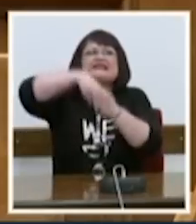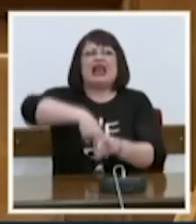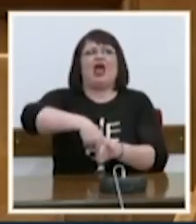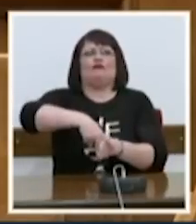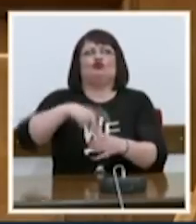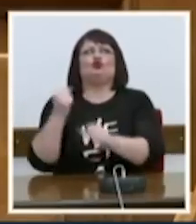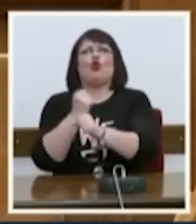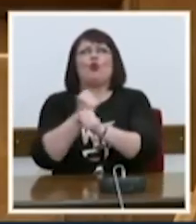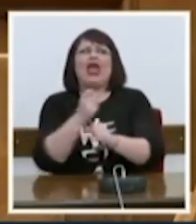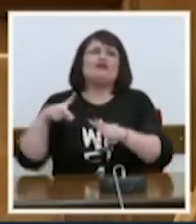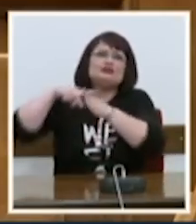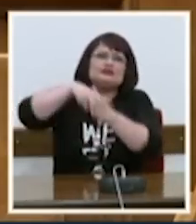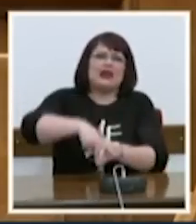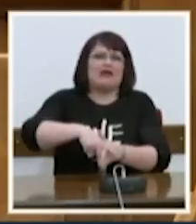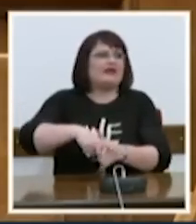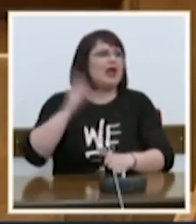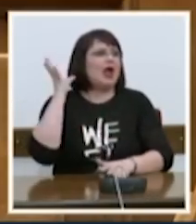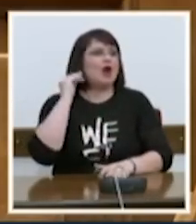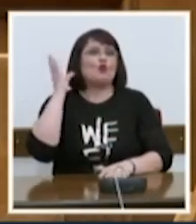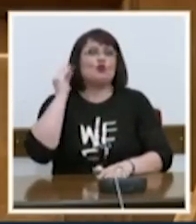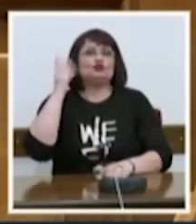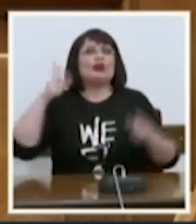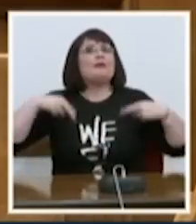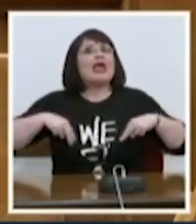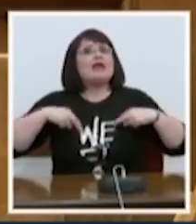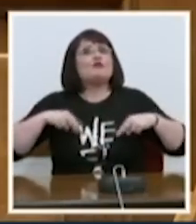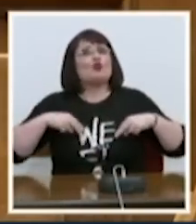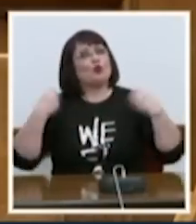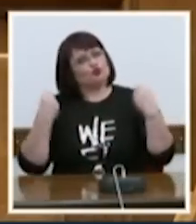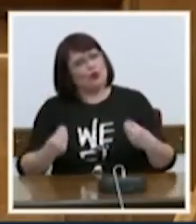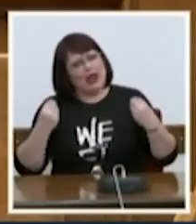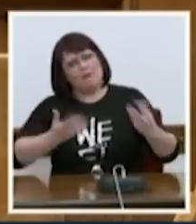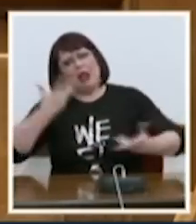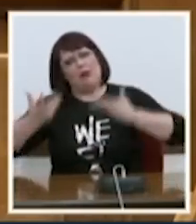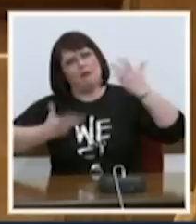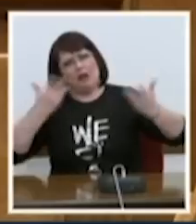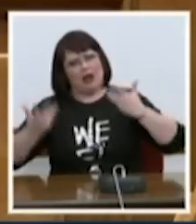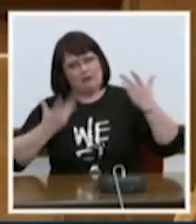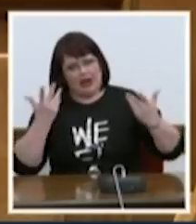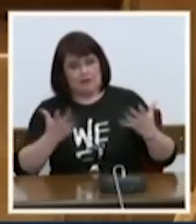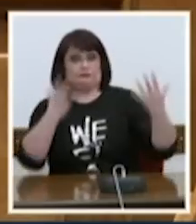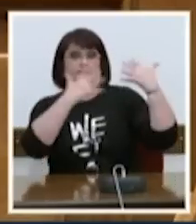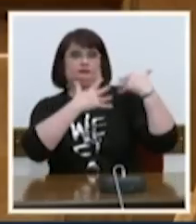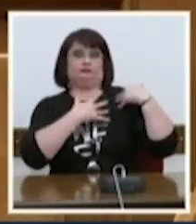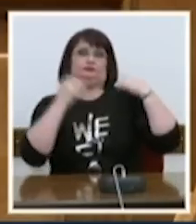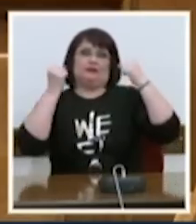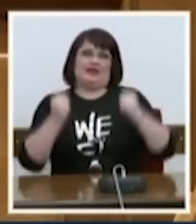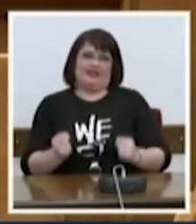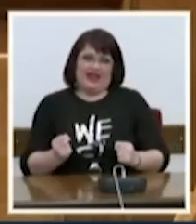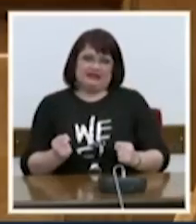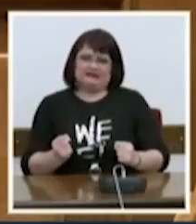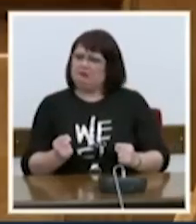Ακούσαμε επίσης υπουργούς σας να λένε διάφορα ωραία δημοσίως όταν ανέλαβαν τα καθήκοντα στα υπουργεία